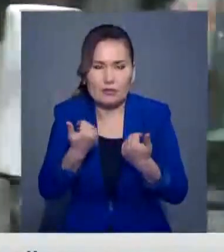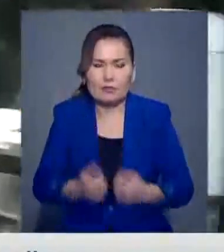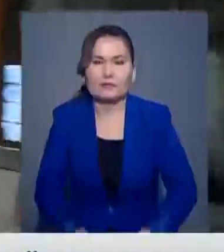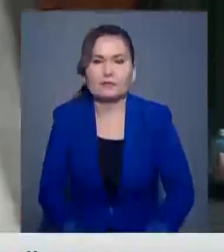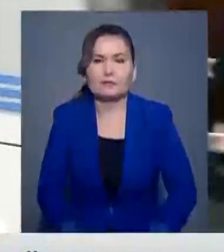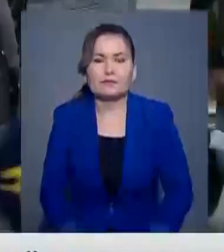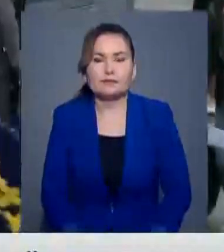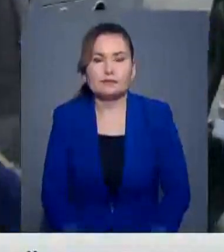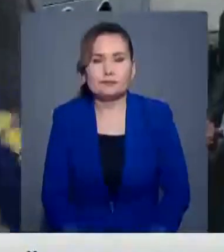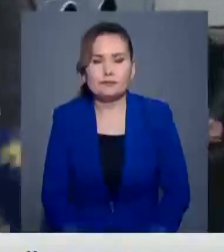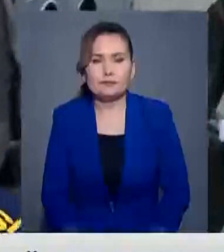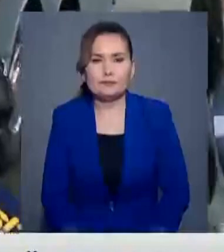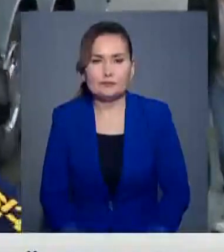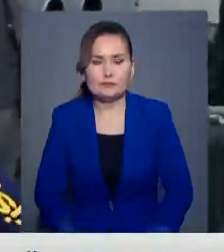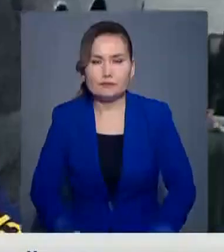жеткізді.